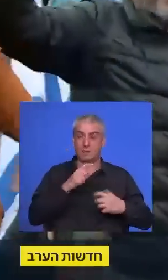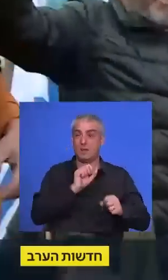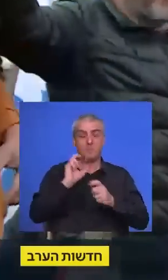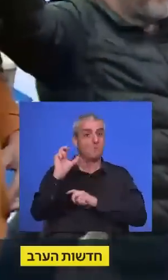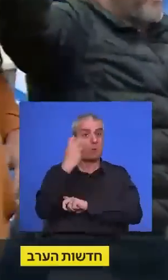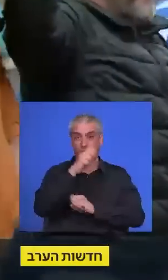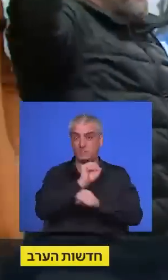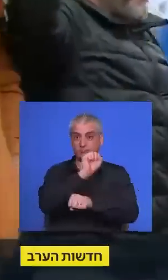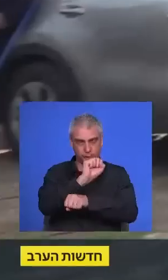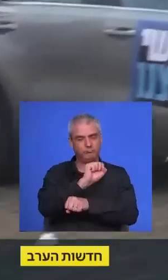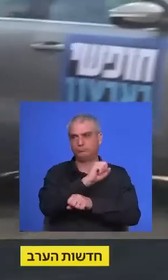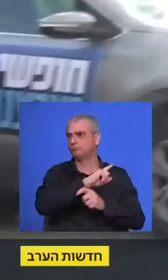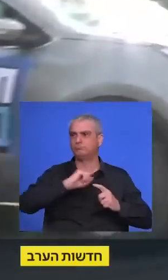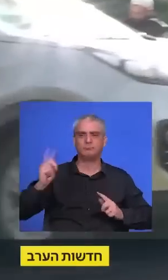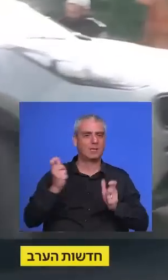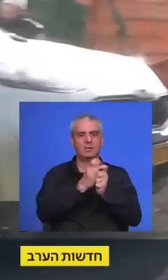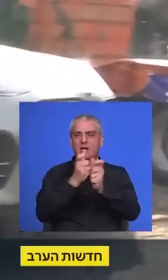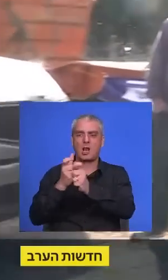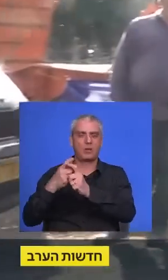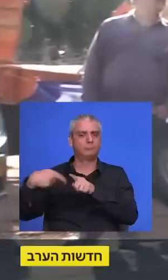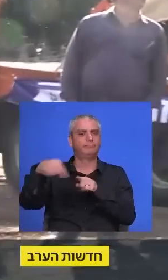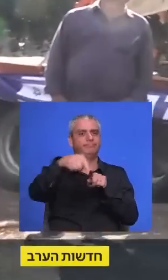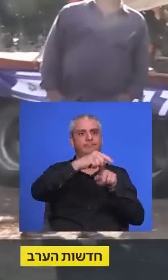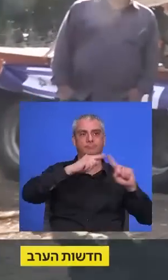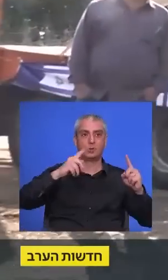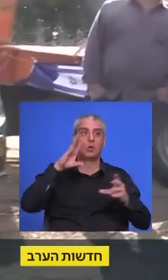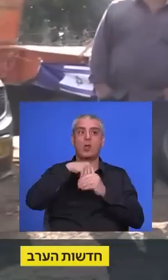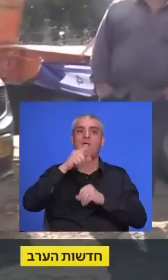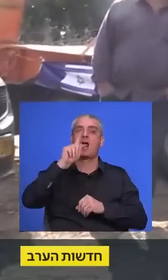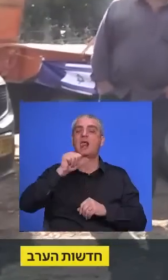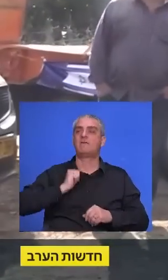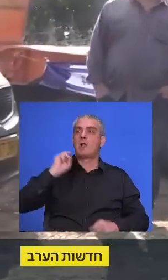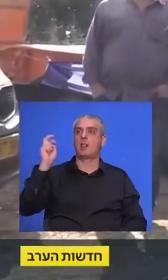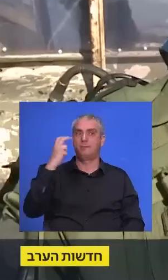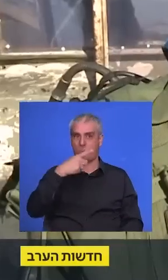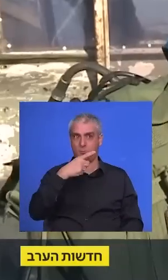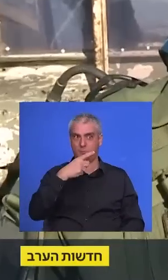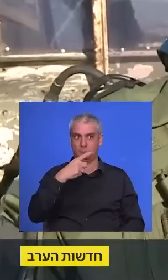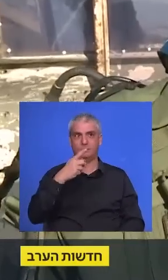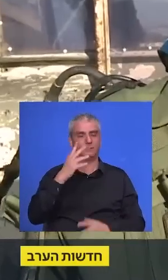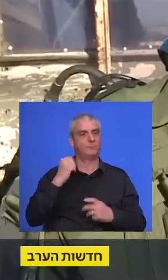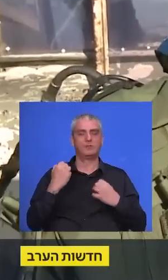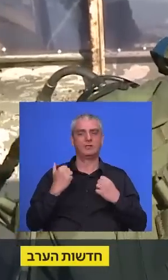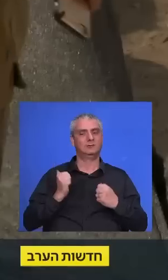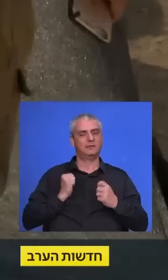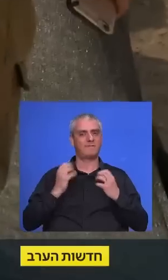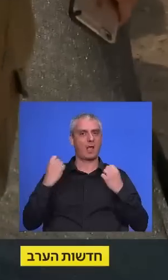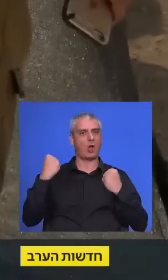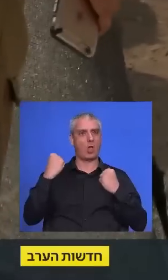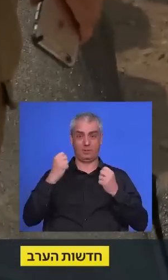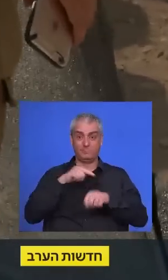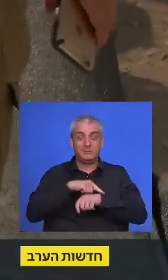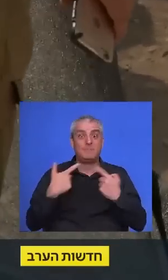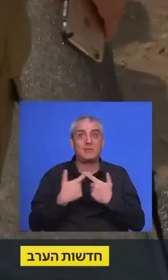הפכה לתופעה חוצה חילות וזרועות, הכוללת אלפי מילואימניקים, שמעמידה את הכוח העיקרי של צה"ל בזמן